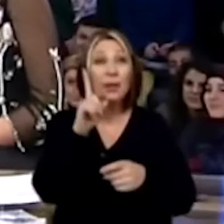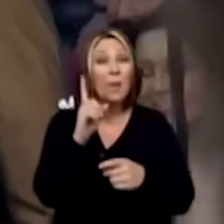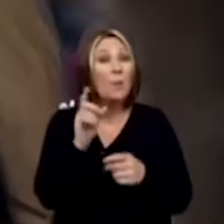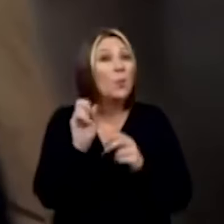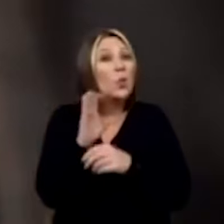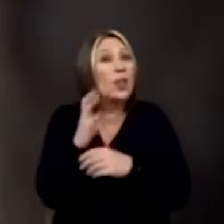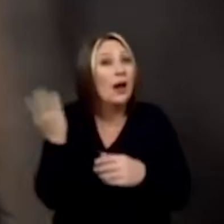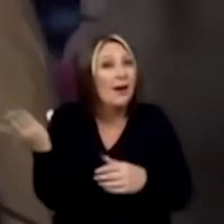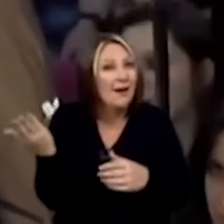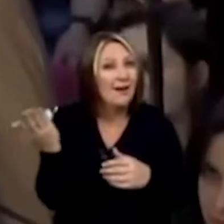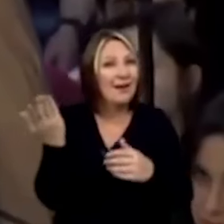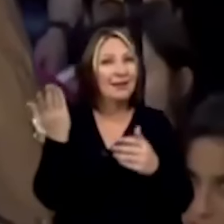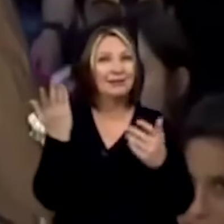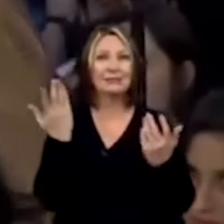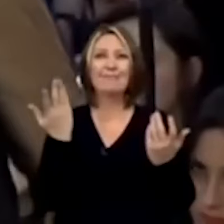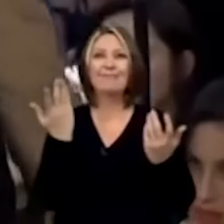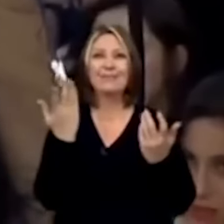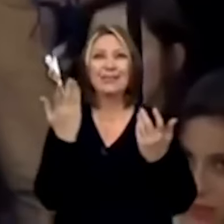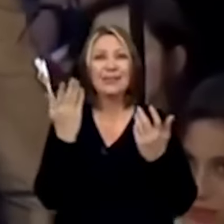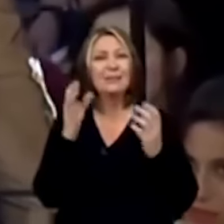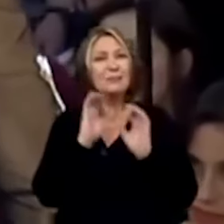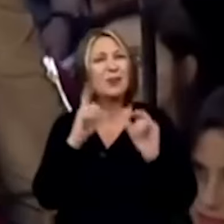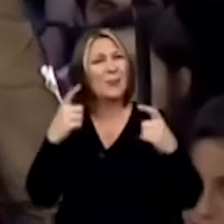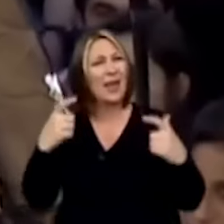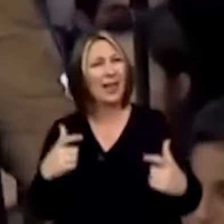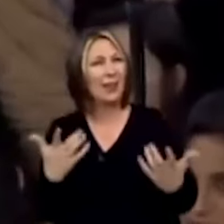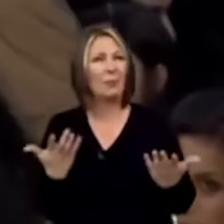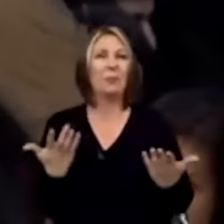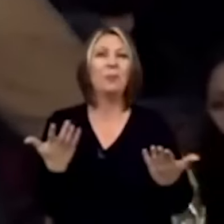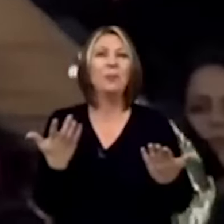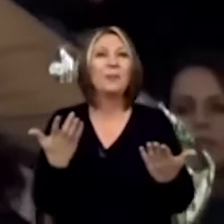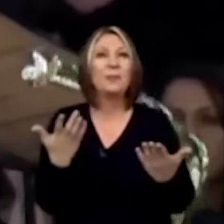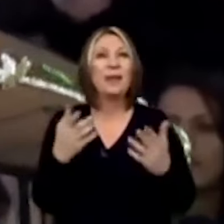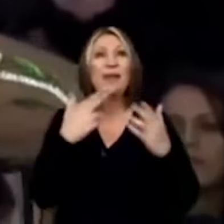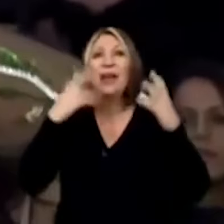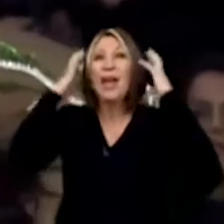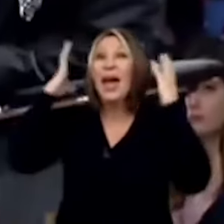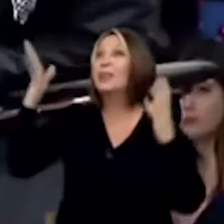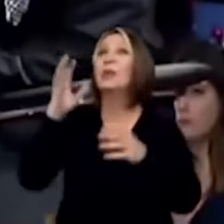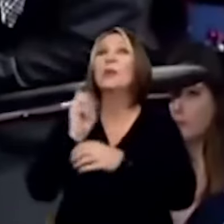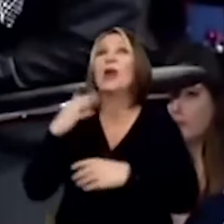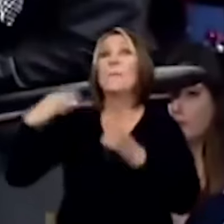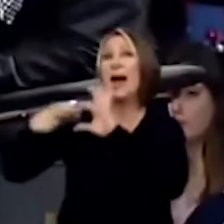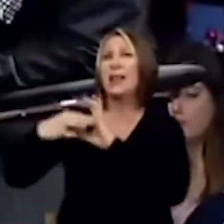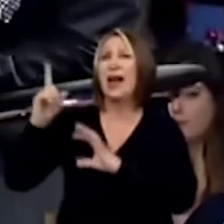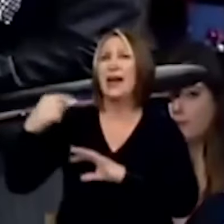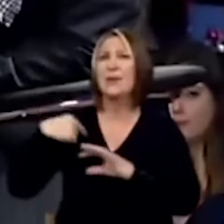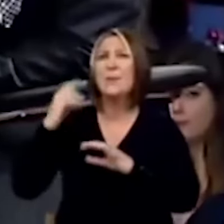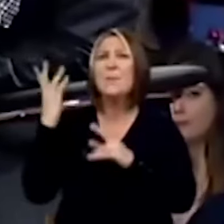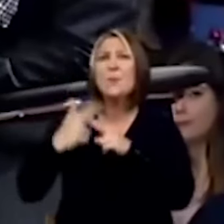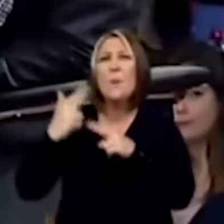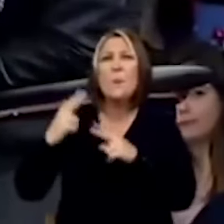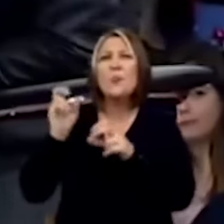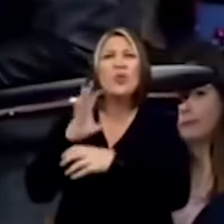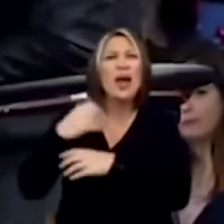Muğla'dayım. Muğla'dayım mı? Evet, Muğla'dayım. Akyaka'dayım. Ve yani... Reyhan! Her Muğla'yı şey... bağla bana! Bana